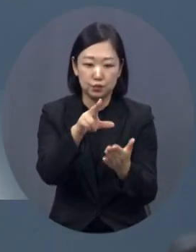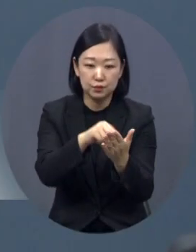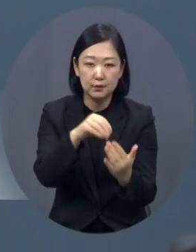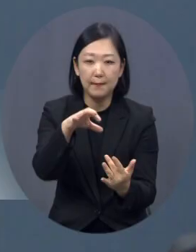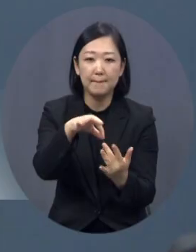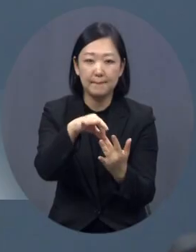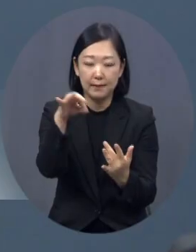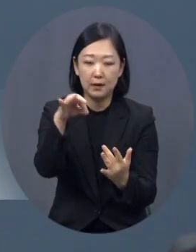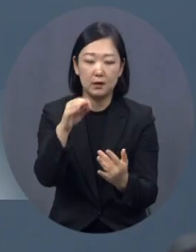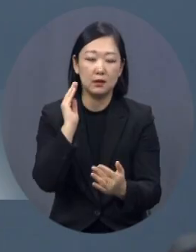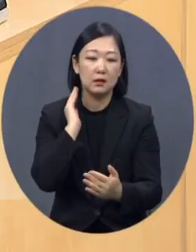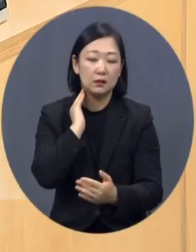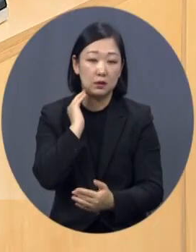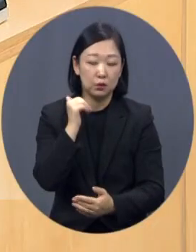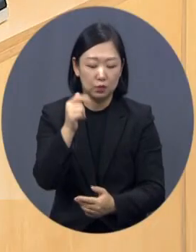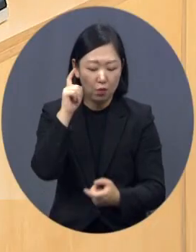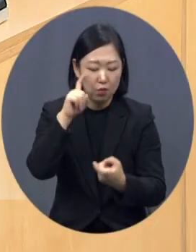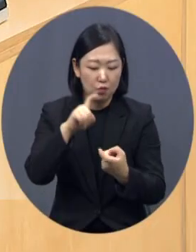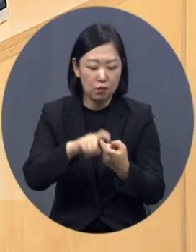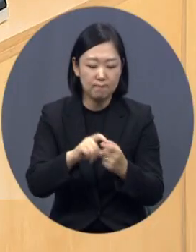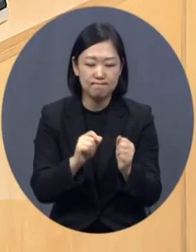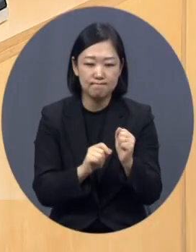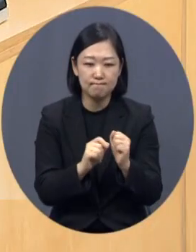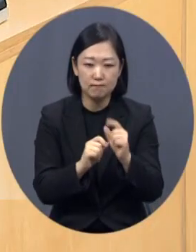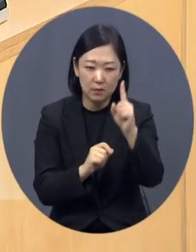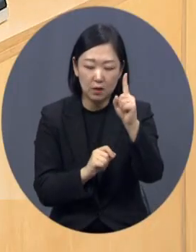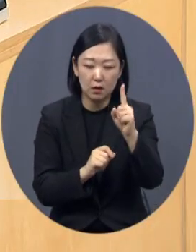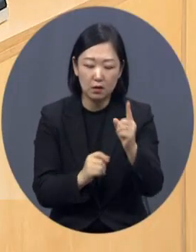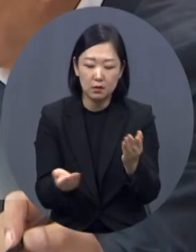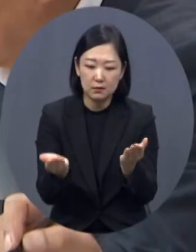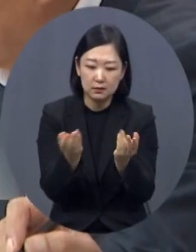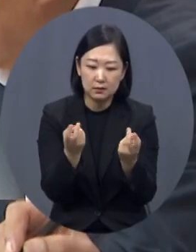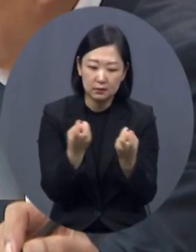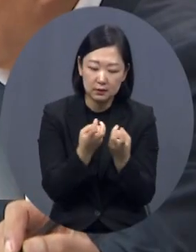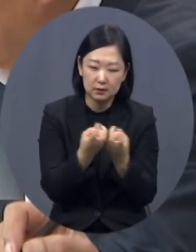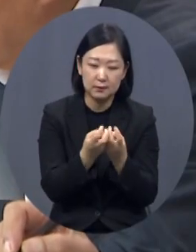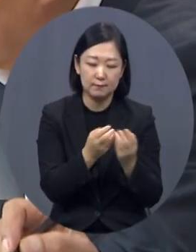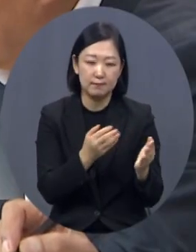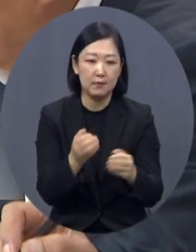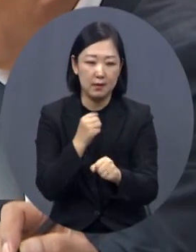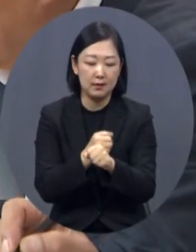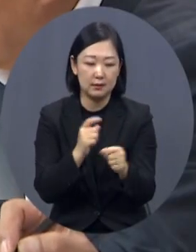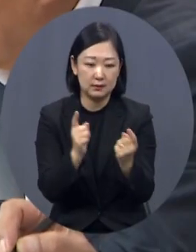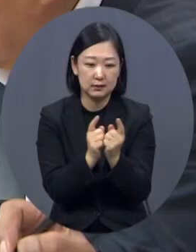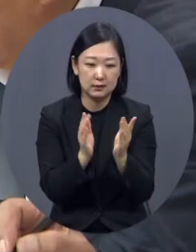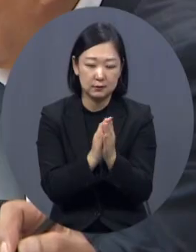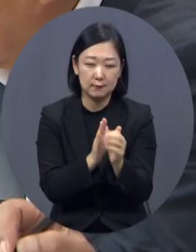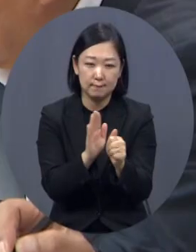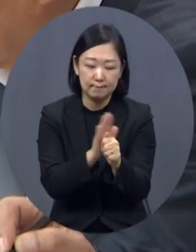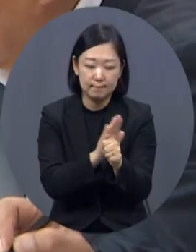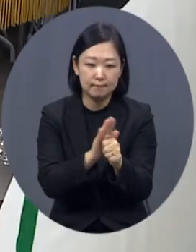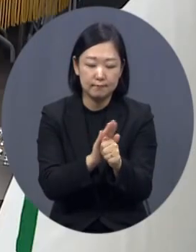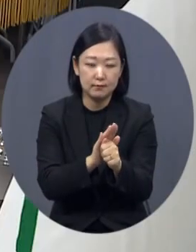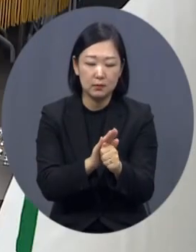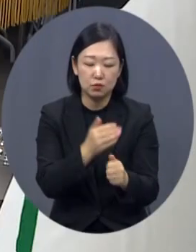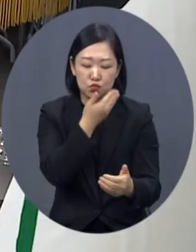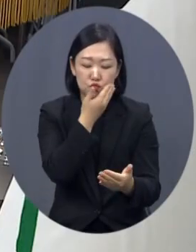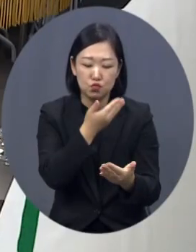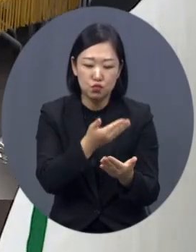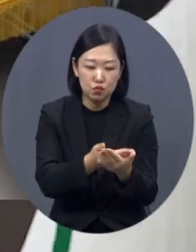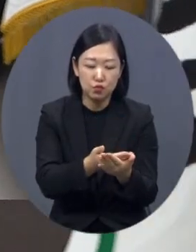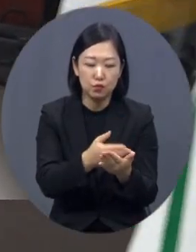선정했다며 대통령실의 관심이 매우 높고 후속 조치를 직접 챙기고 있는 만큼 놓치지 말아야 할 핵심 사항을